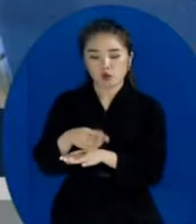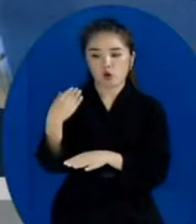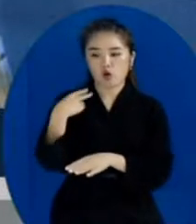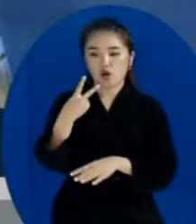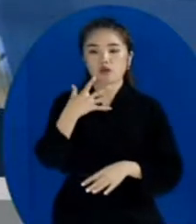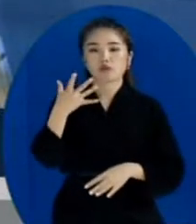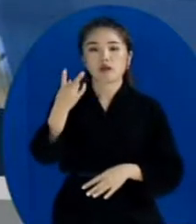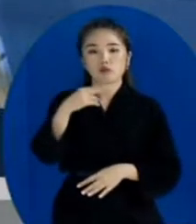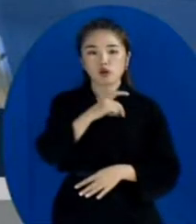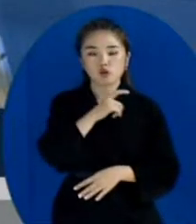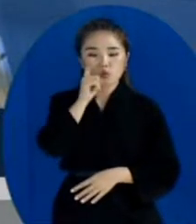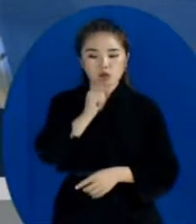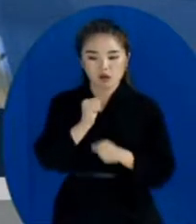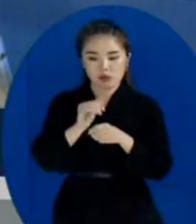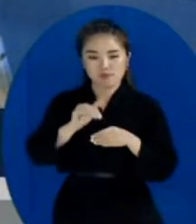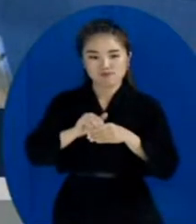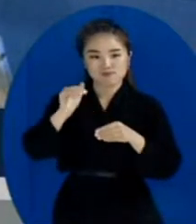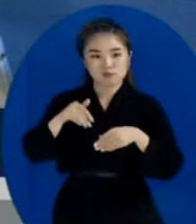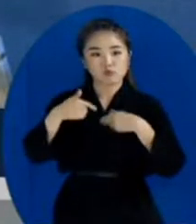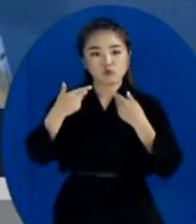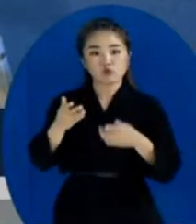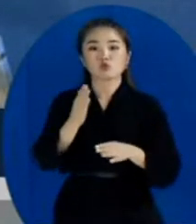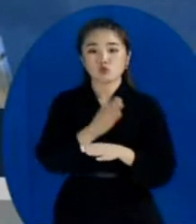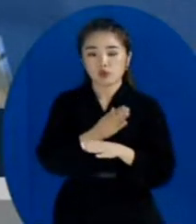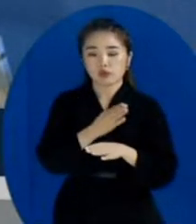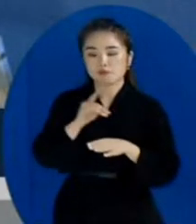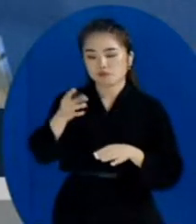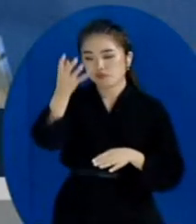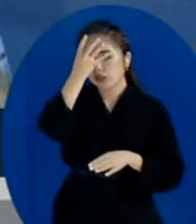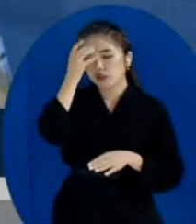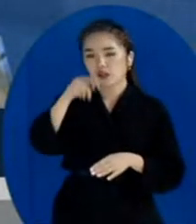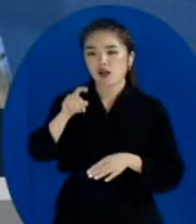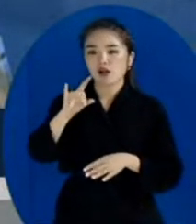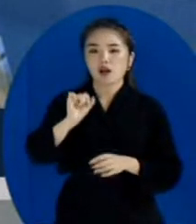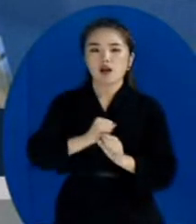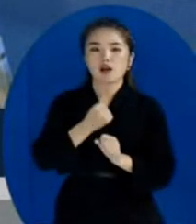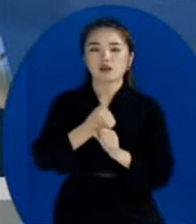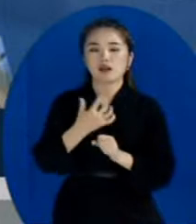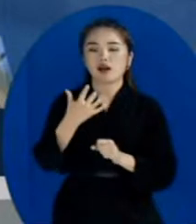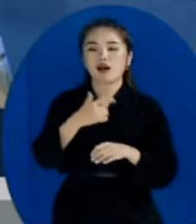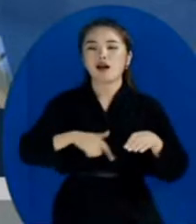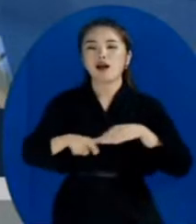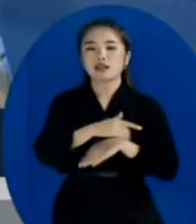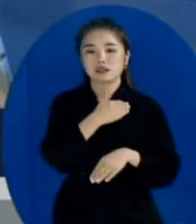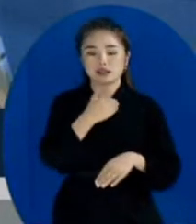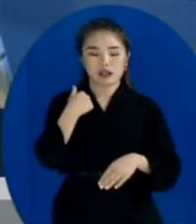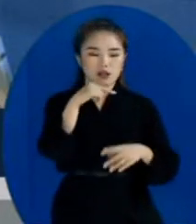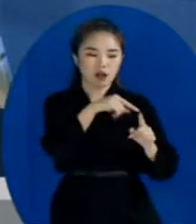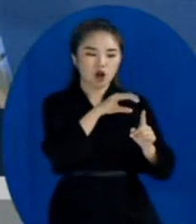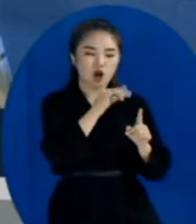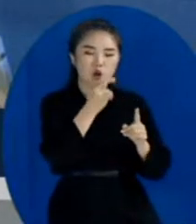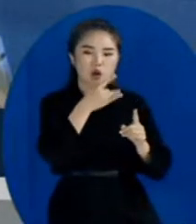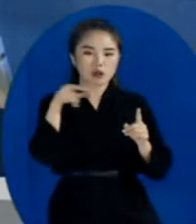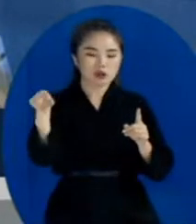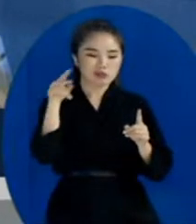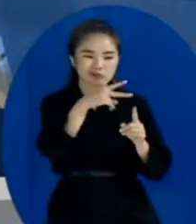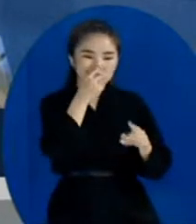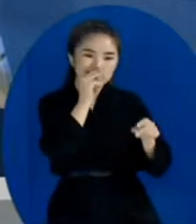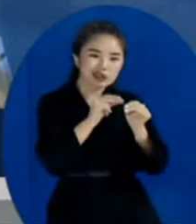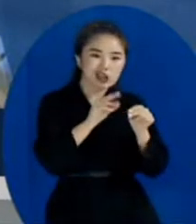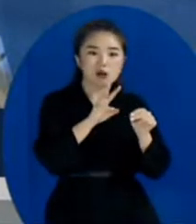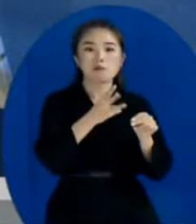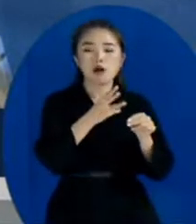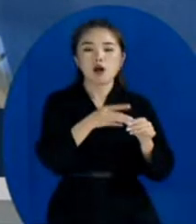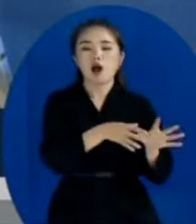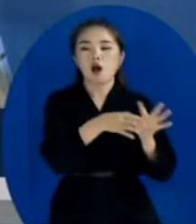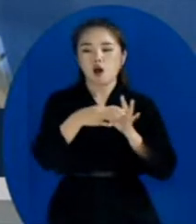сарын 25-ны өдөр өөрийн хүсэлтээр өргөдлөө өгсөн. Түүнийг засгийн газрын хэрэглэх газрын дарга оюун эрдэнийг тагнаж чагнасан асуудлаар өргөдлөө өгч